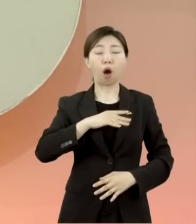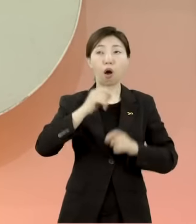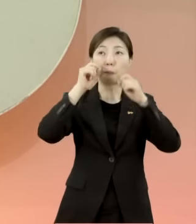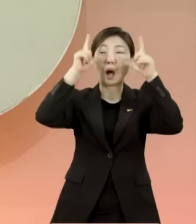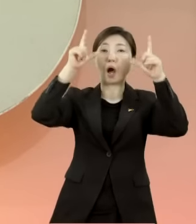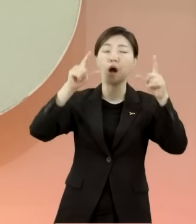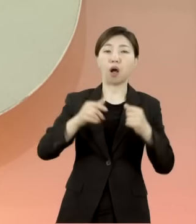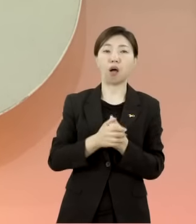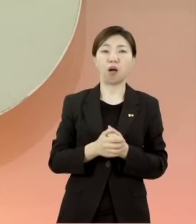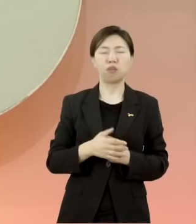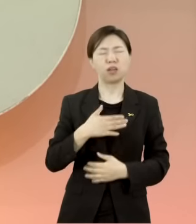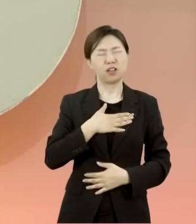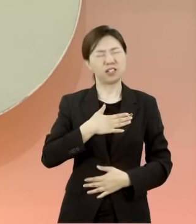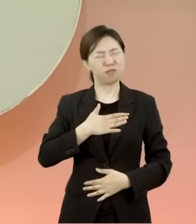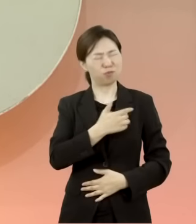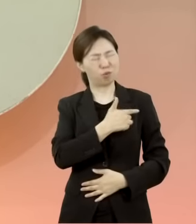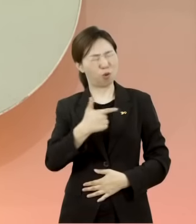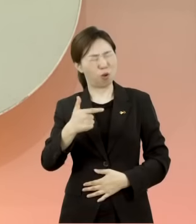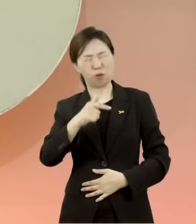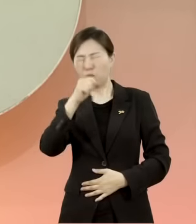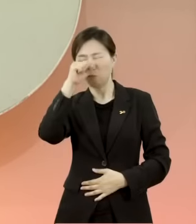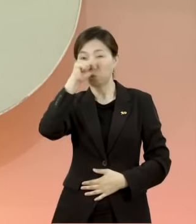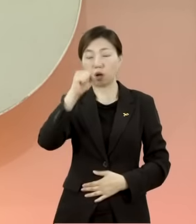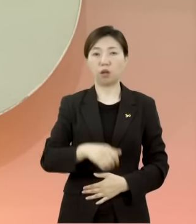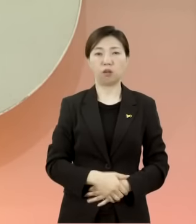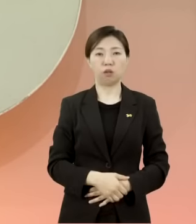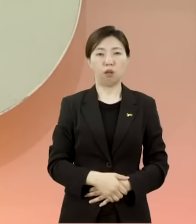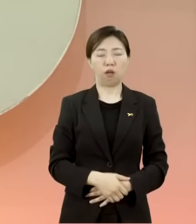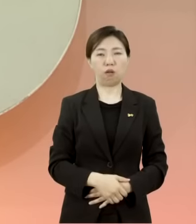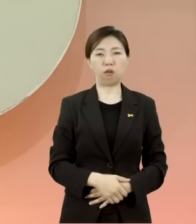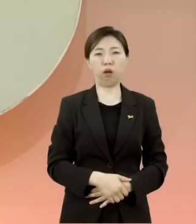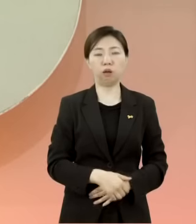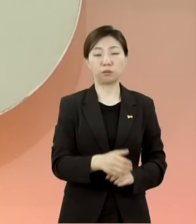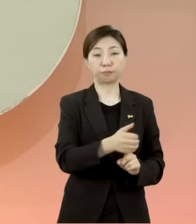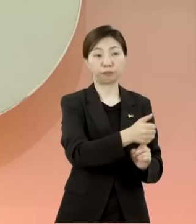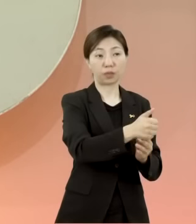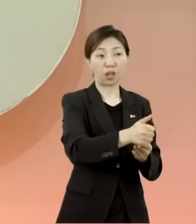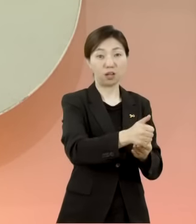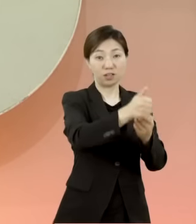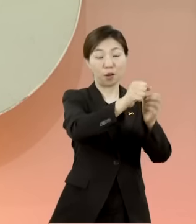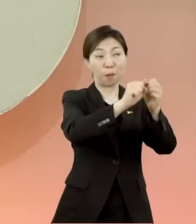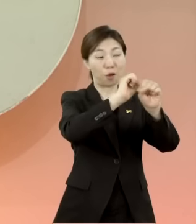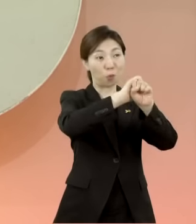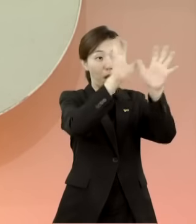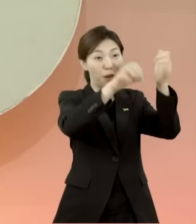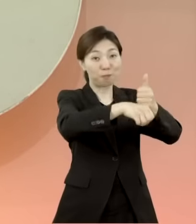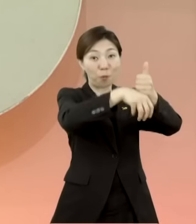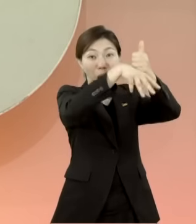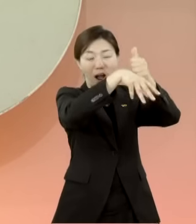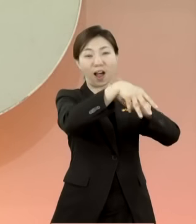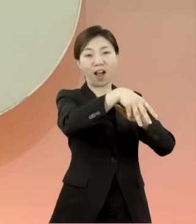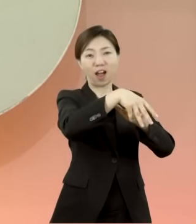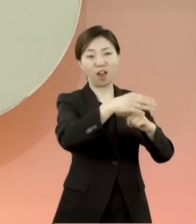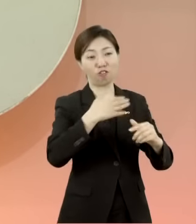꿨어요 꿈을 깨고는데 기분이 얼마나 좋겠어요 여러분 생각해 보세요